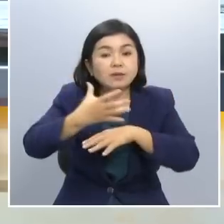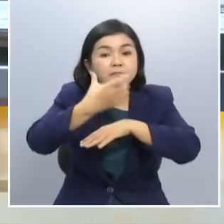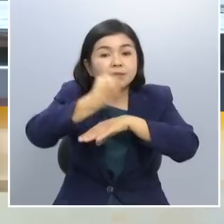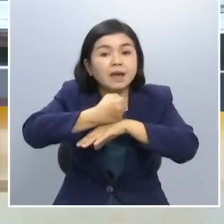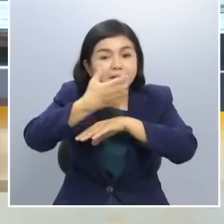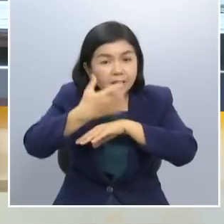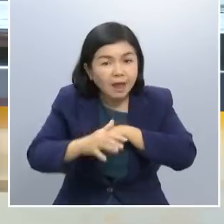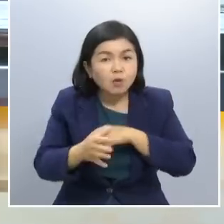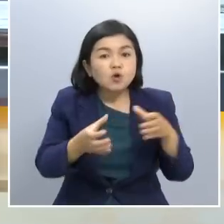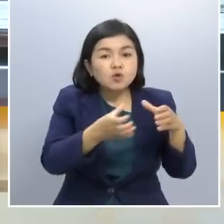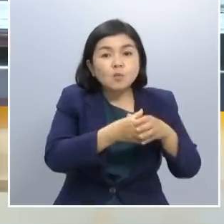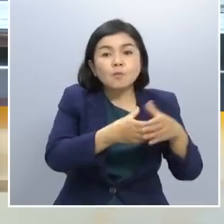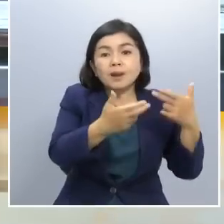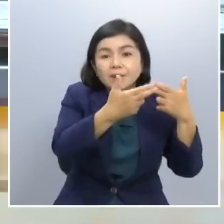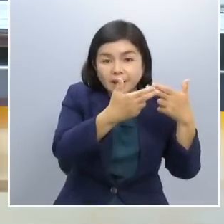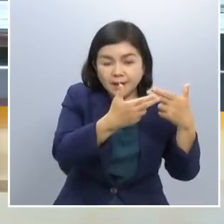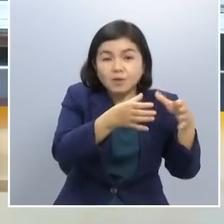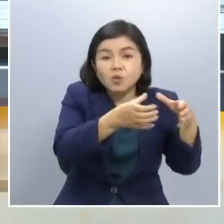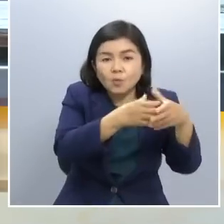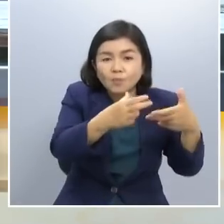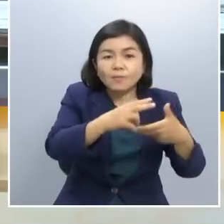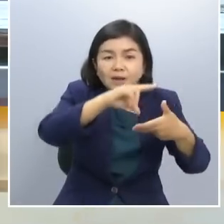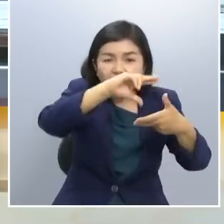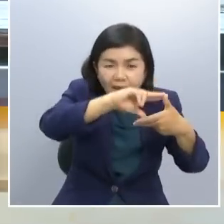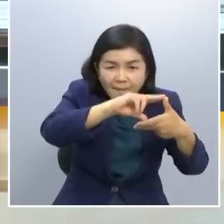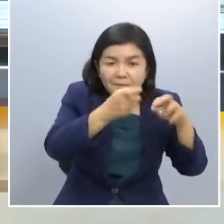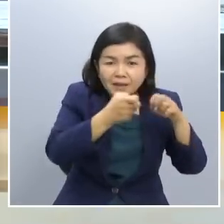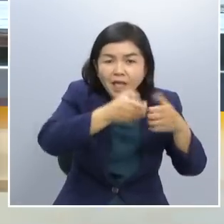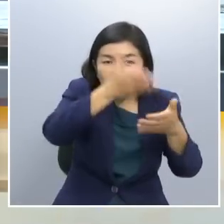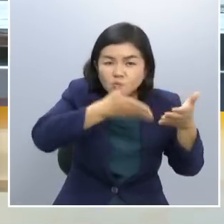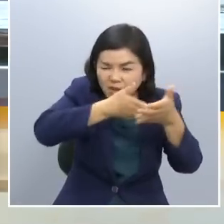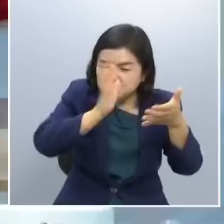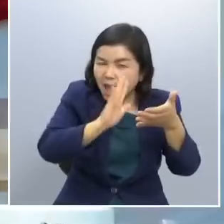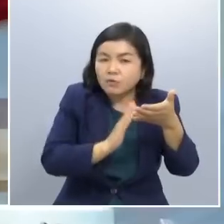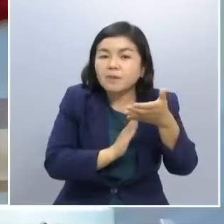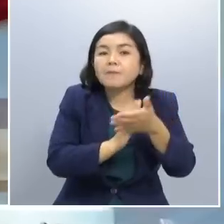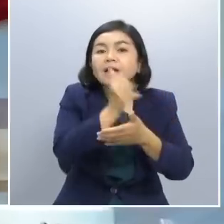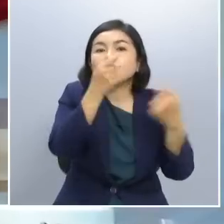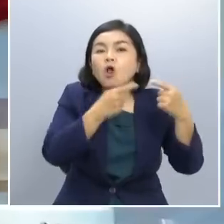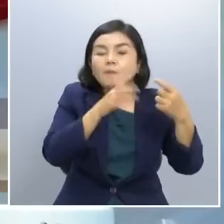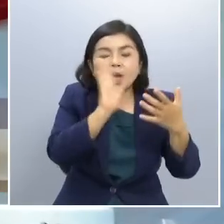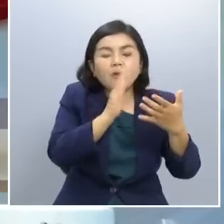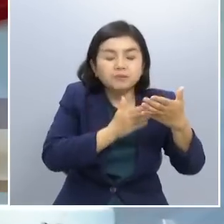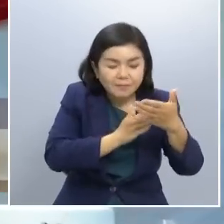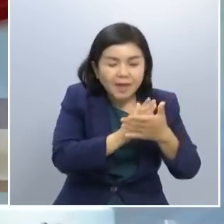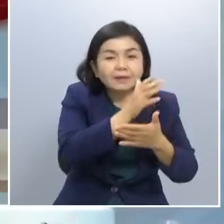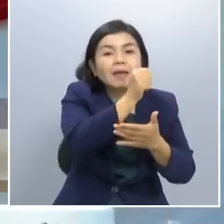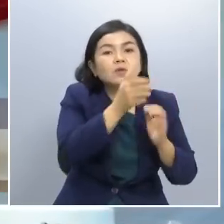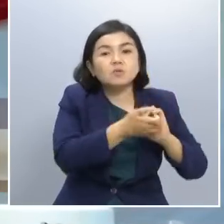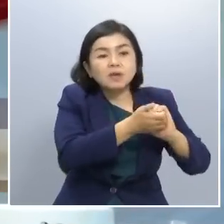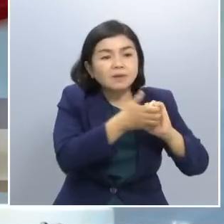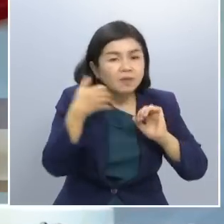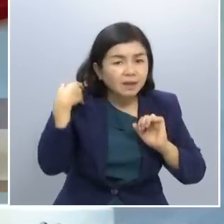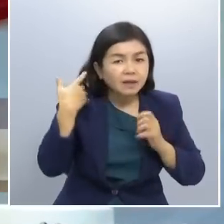พลังประชารัฐบอกก้าวข้ามความขัดแย้งใช่ไหมขณะที่ในส่วนของพรรคอะไรนะ